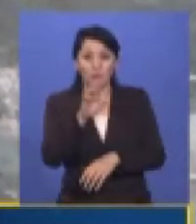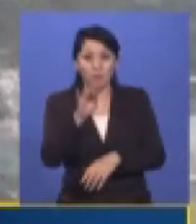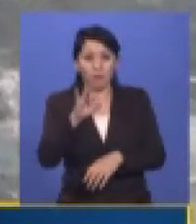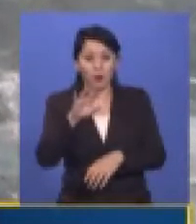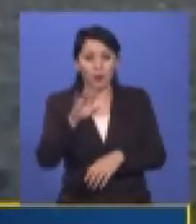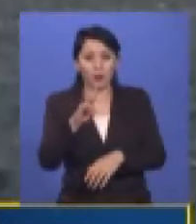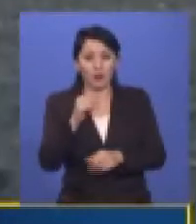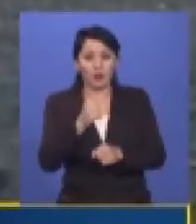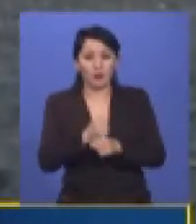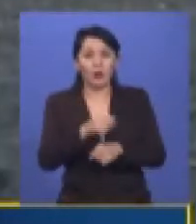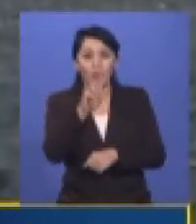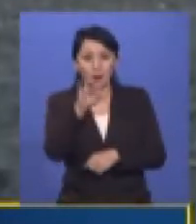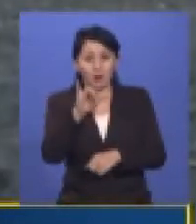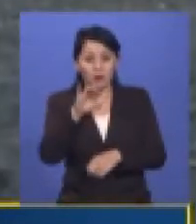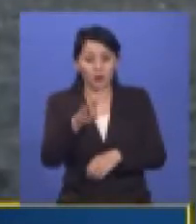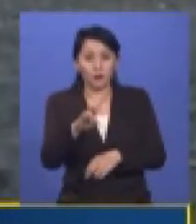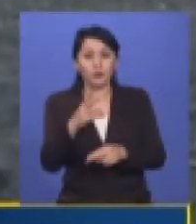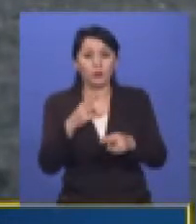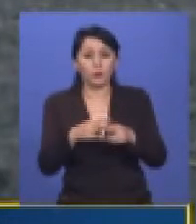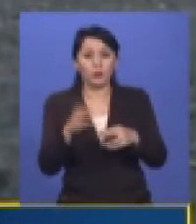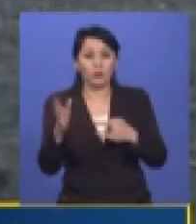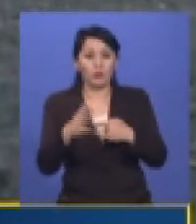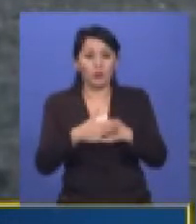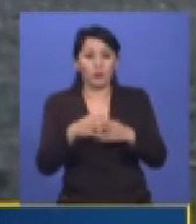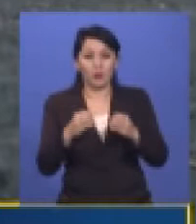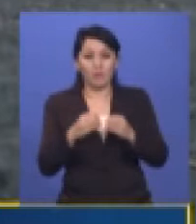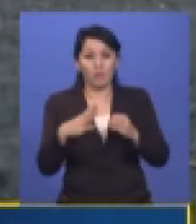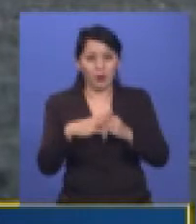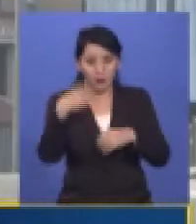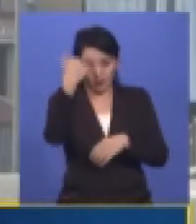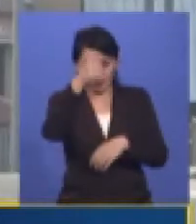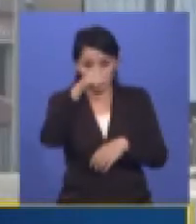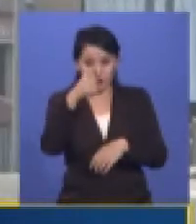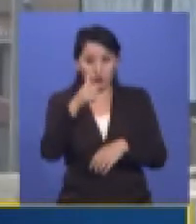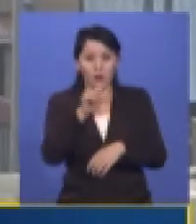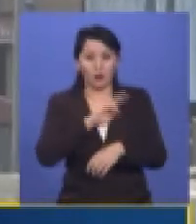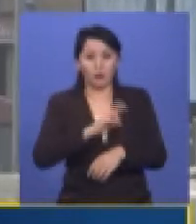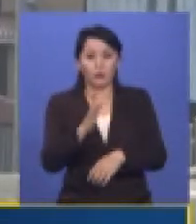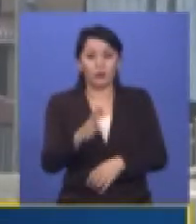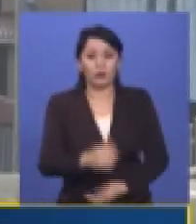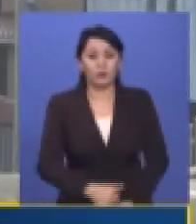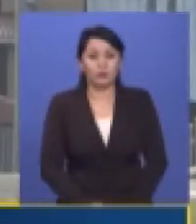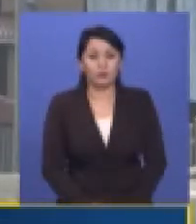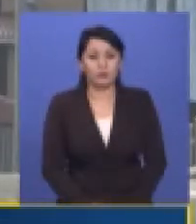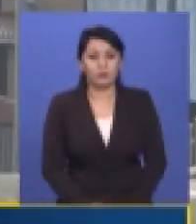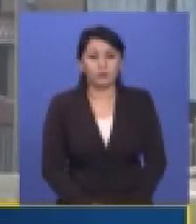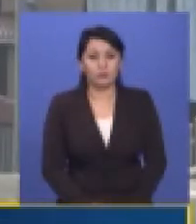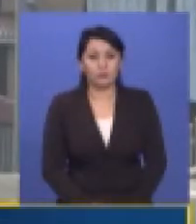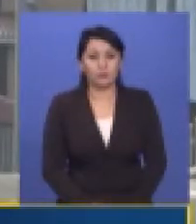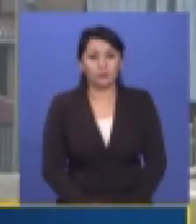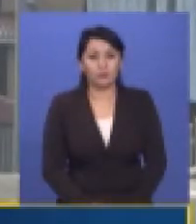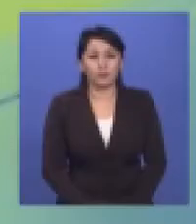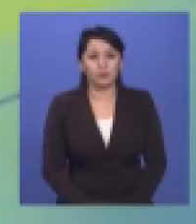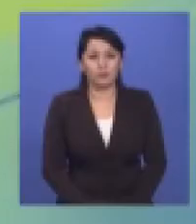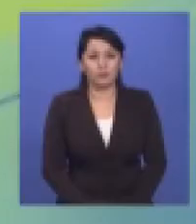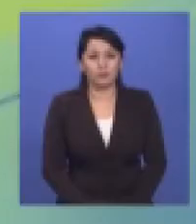тігістерін жамайтын латунь мен темір жабындылары 15 жылға жуық шыдас бермек. Әсел Оразбаева, Рустам Тілеужанов, жаңалықтар қызметі.